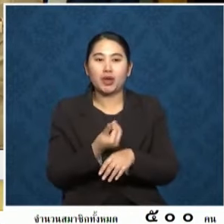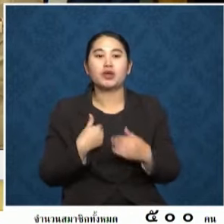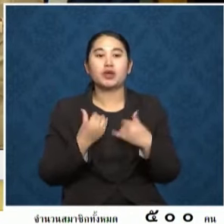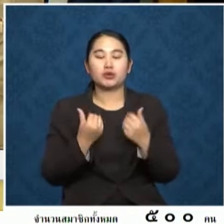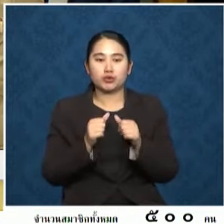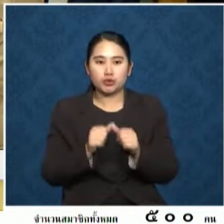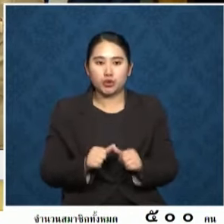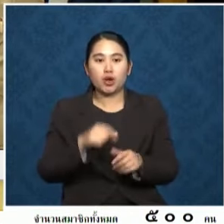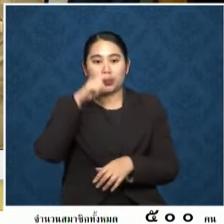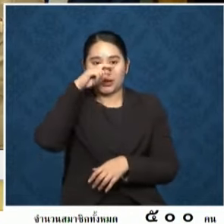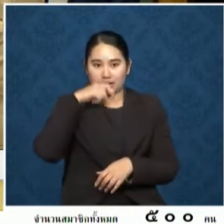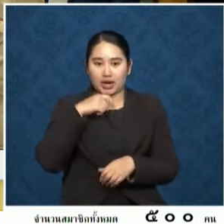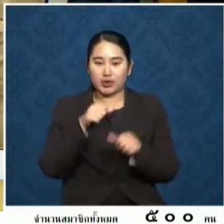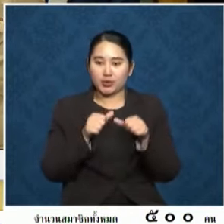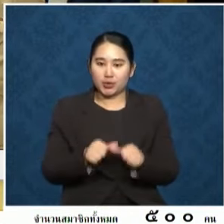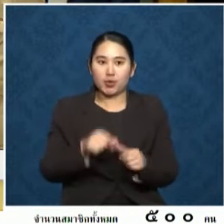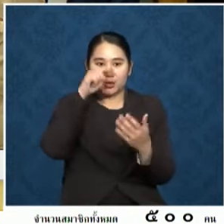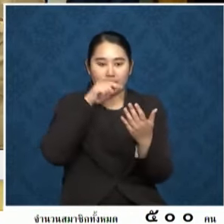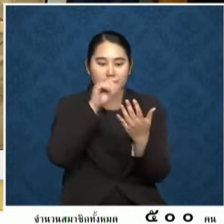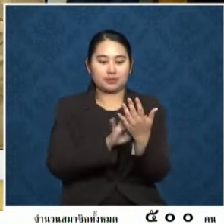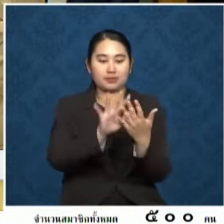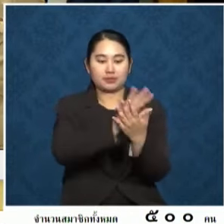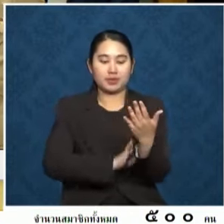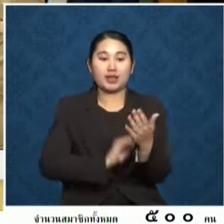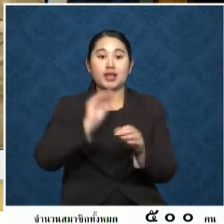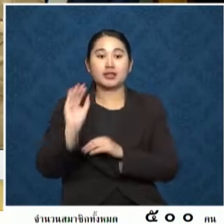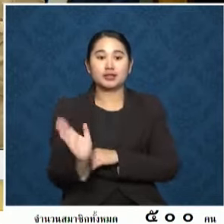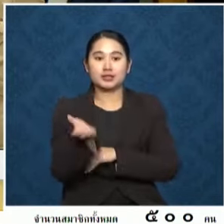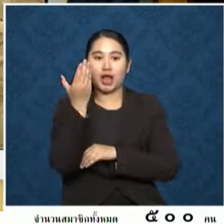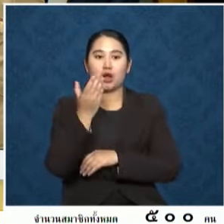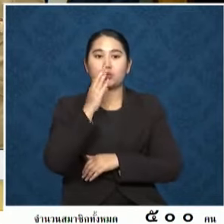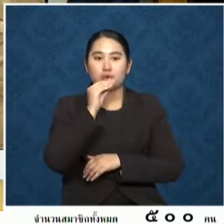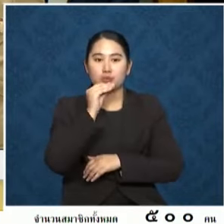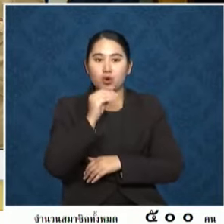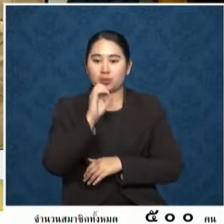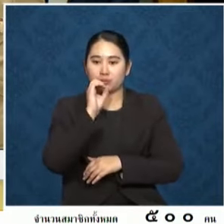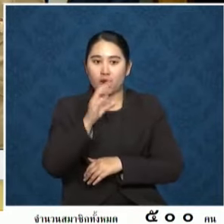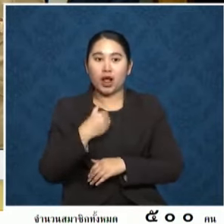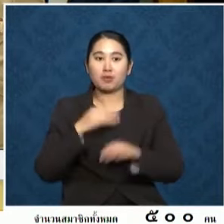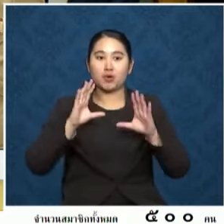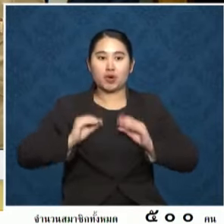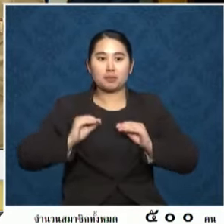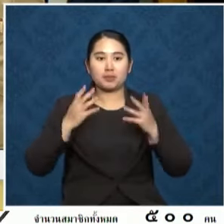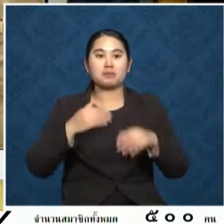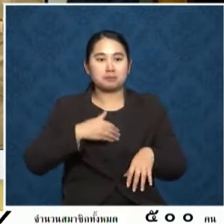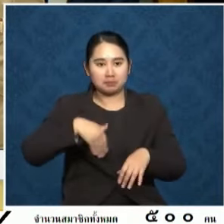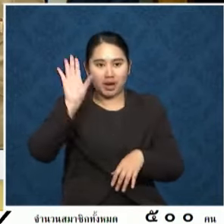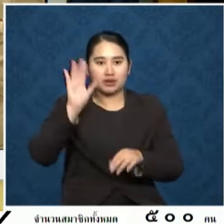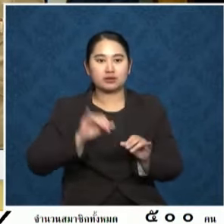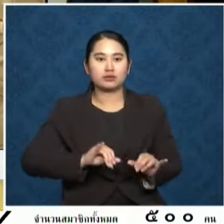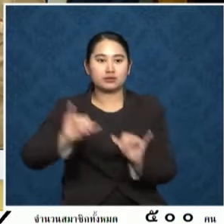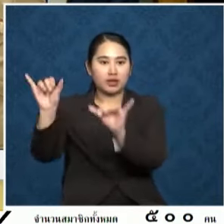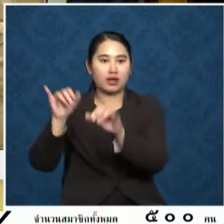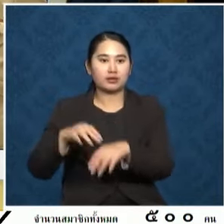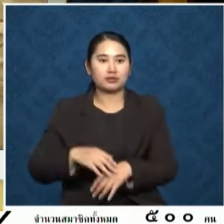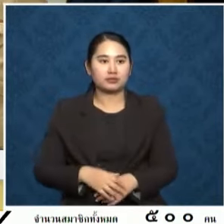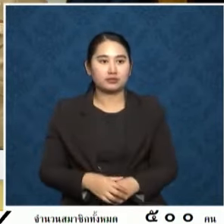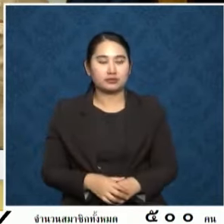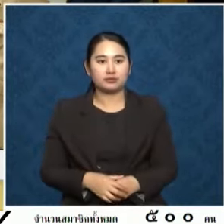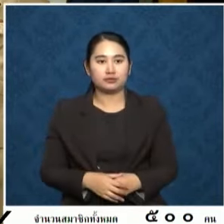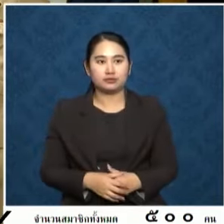แผ่นดินคุ้มกะลาหัวเมื่อเช้าผมพูดที่ถ้ารับไม่ได้ยอมรับไม่ได้ไปอยู่ประเทศอื่นครับผม